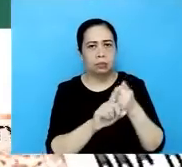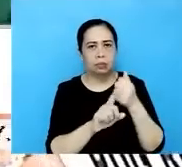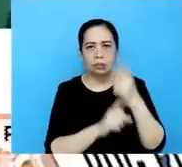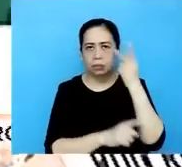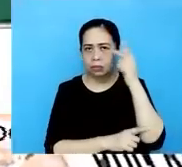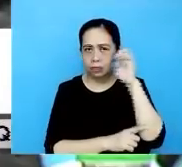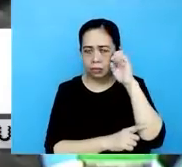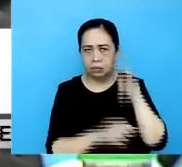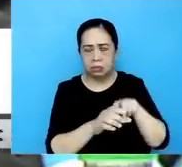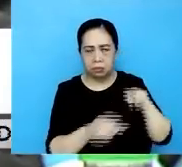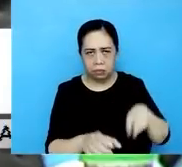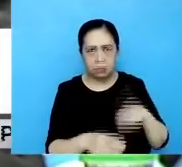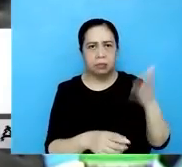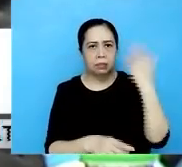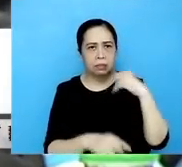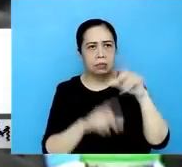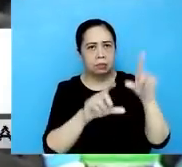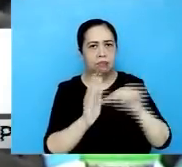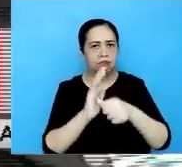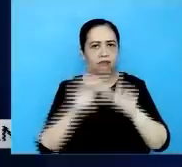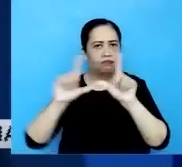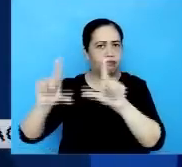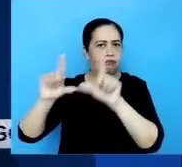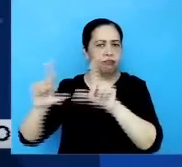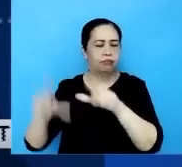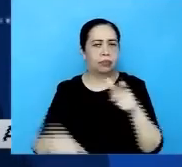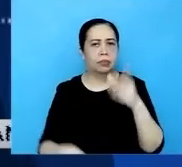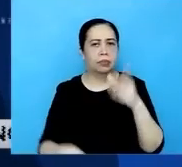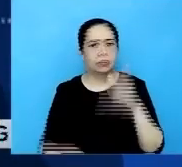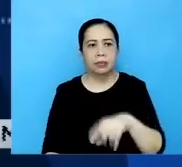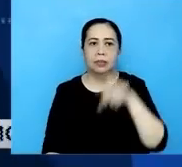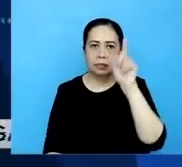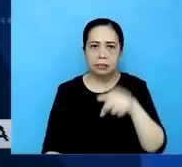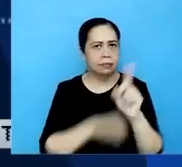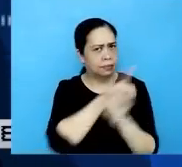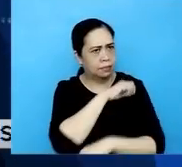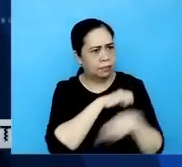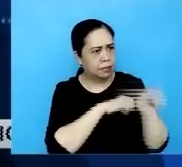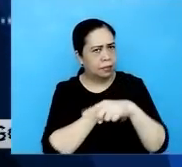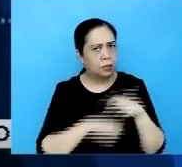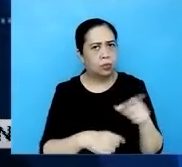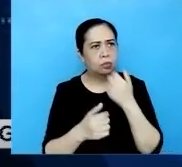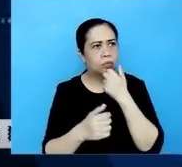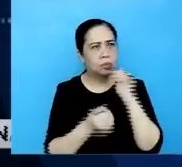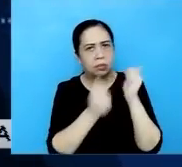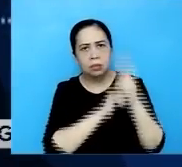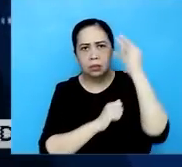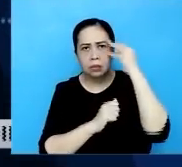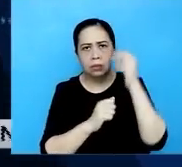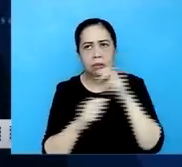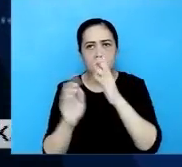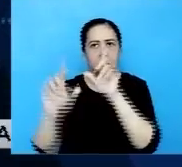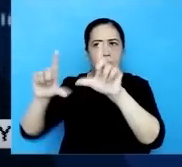Kerwin Espinosa na dating nagdiin kay De Lima. Dapat kasi mapanagot talaga yung mga testigong bumaliktad. Kasi nga,